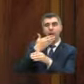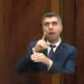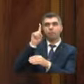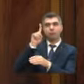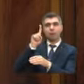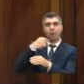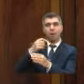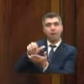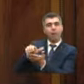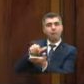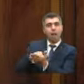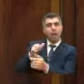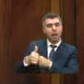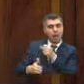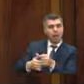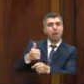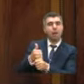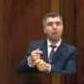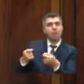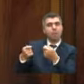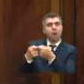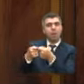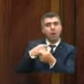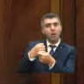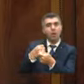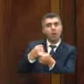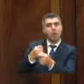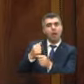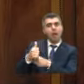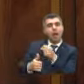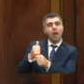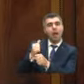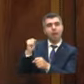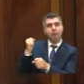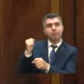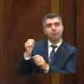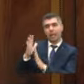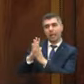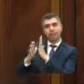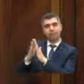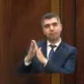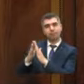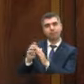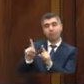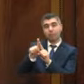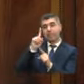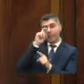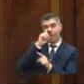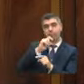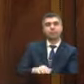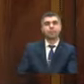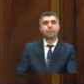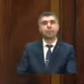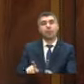السنة الفلاحية أكثر من جيدة بعد توالي السنوات الصعب، ونسجل بإيجابية كبيرة